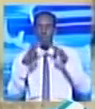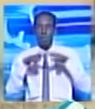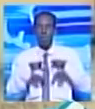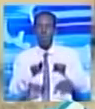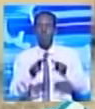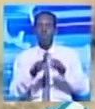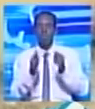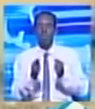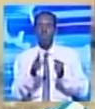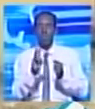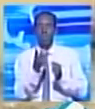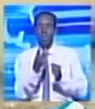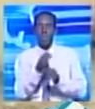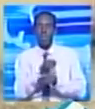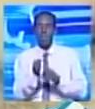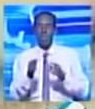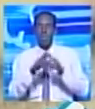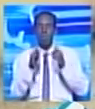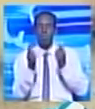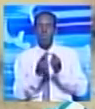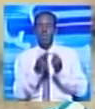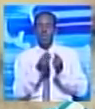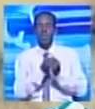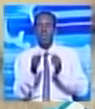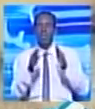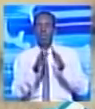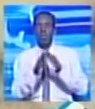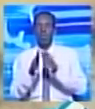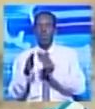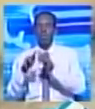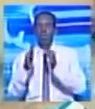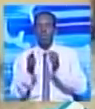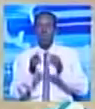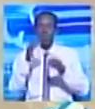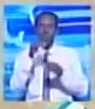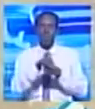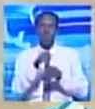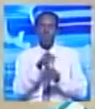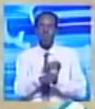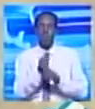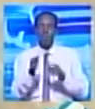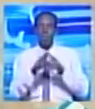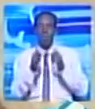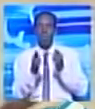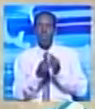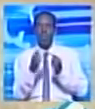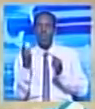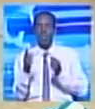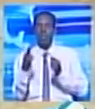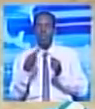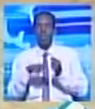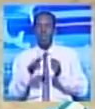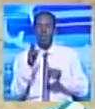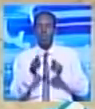Rodin 2, furtivement, un des pas pressés dans cette maison. Le soir, il n'en ressort pratiquement que la nuit. Peu de